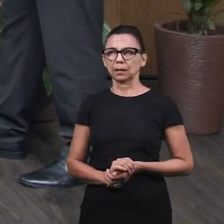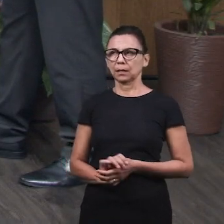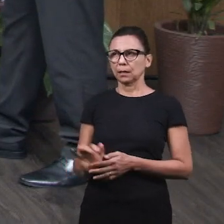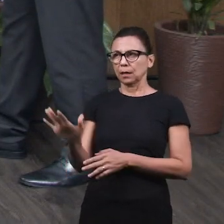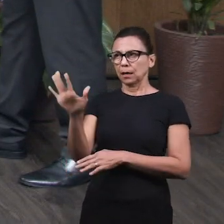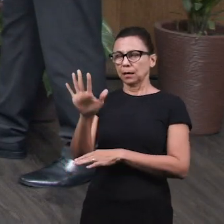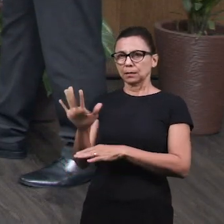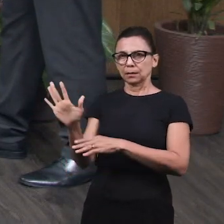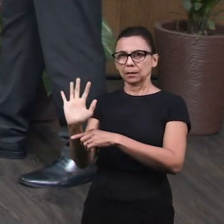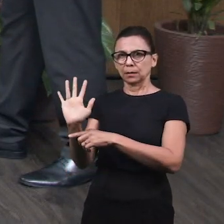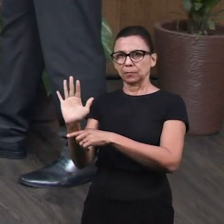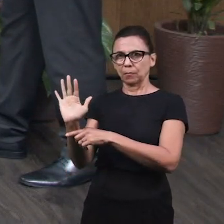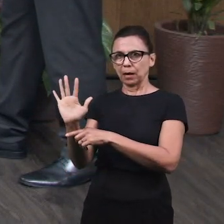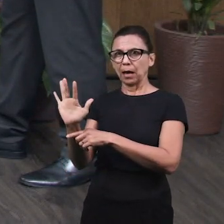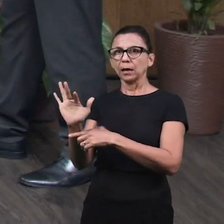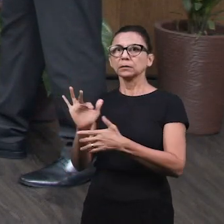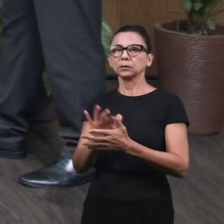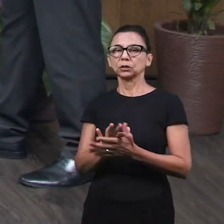actuelle,